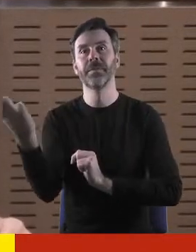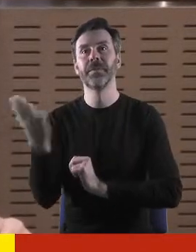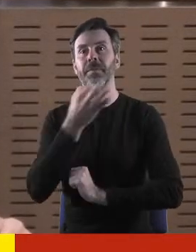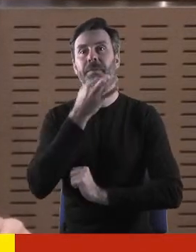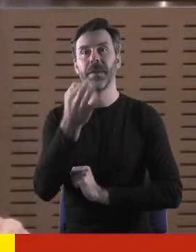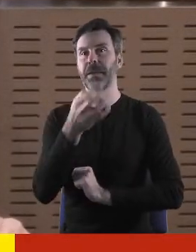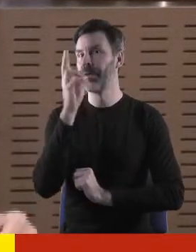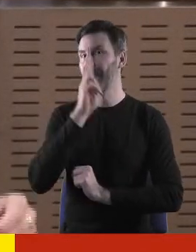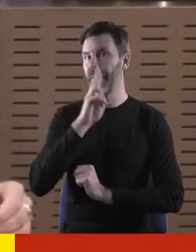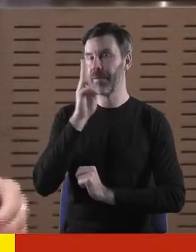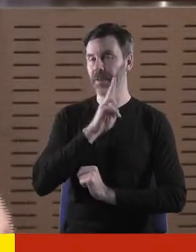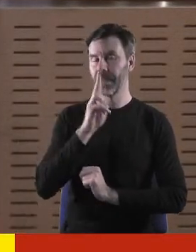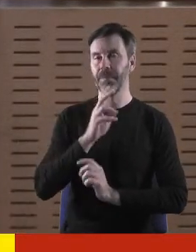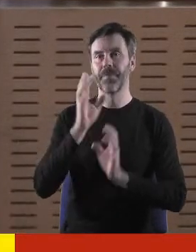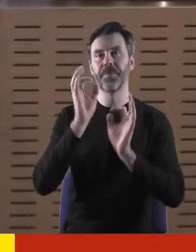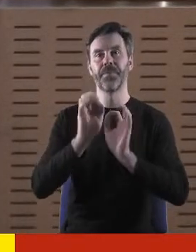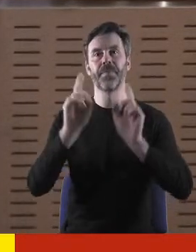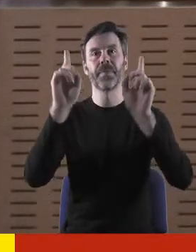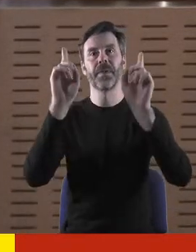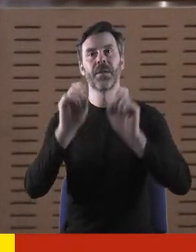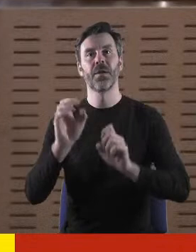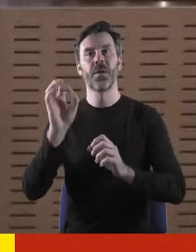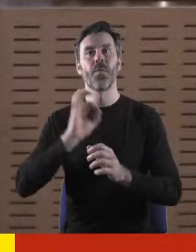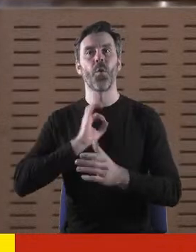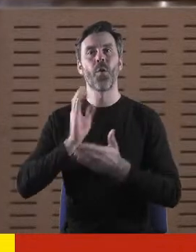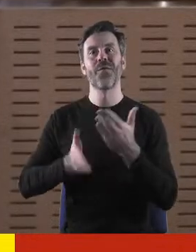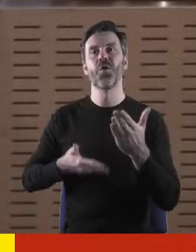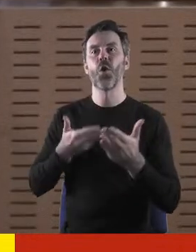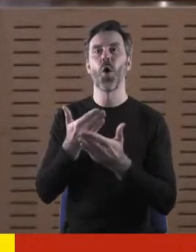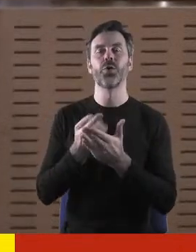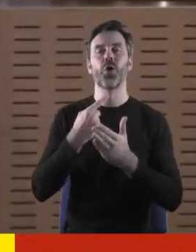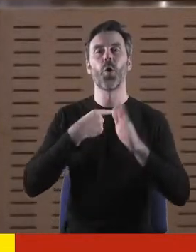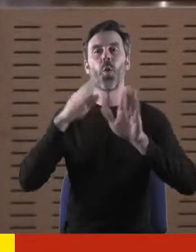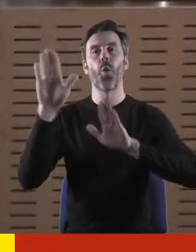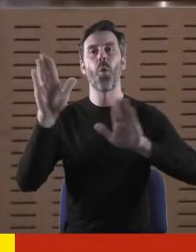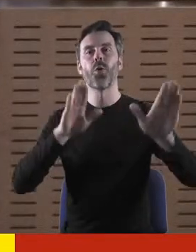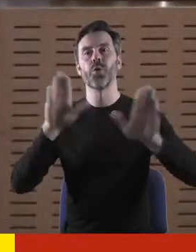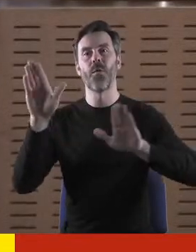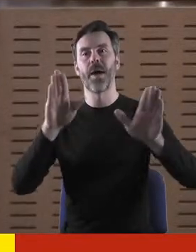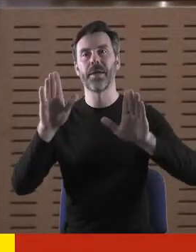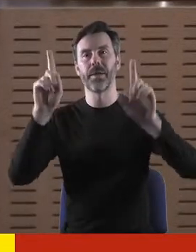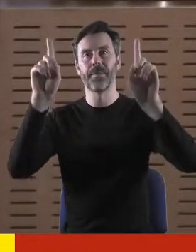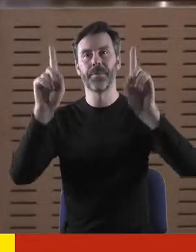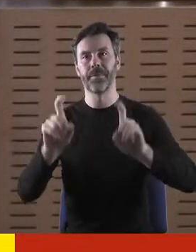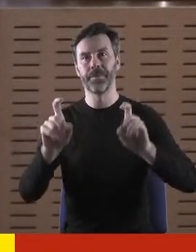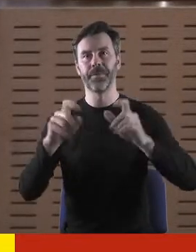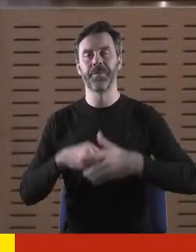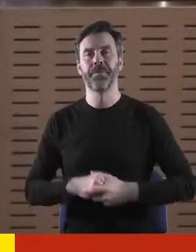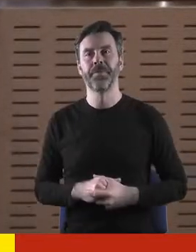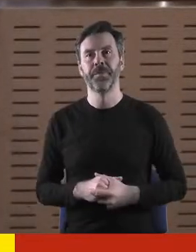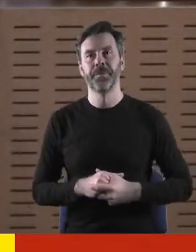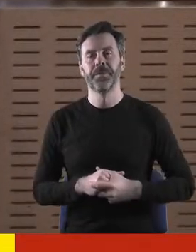Nie widzę. Przegłosujemy zatem wniosek formalny zgłoszony przeze mnie.